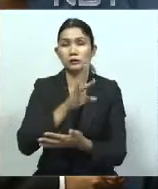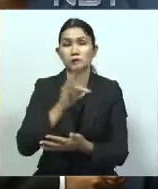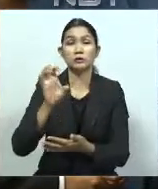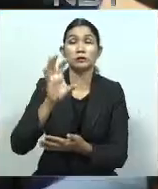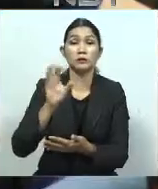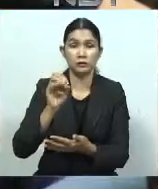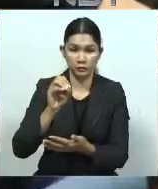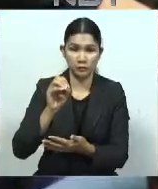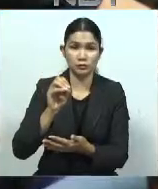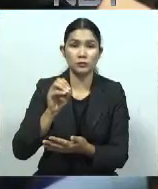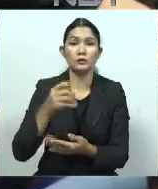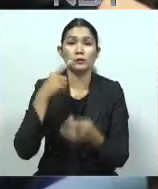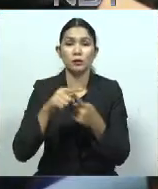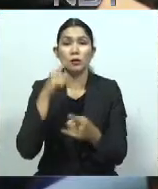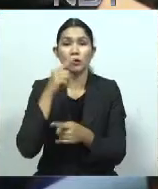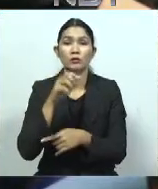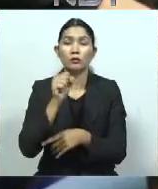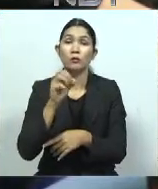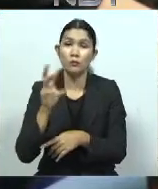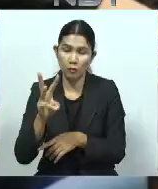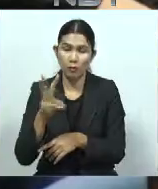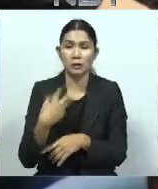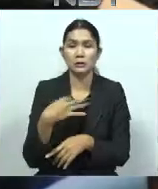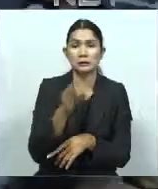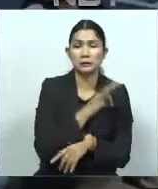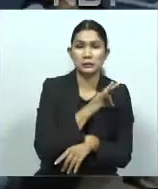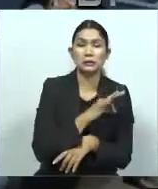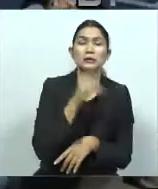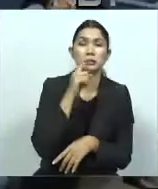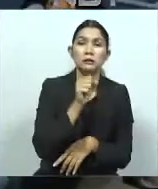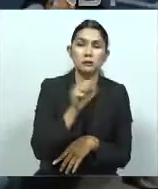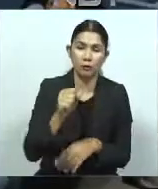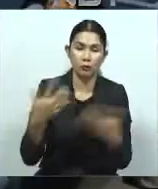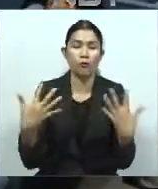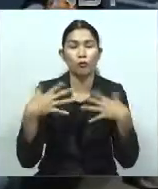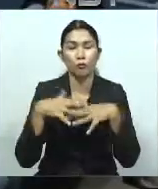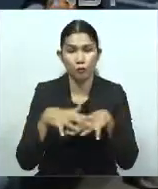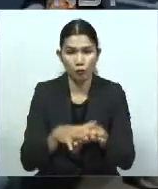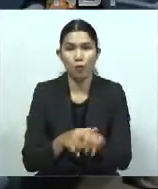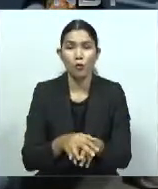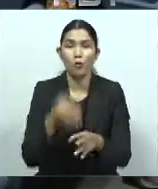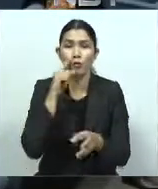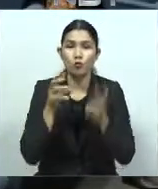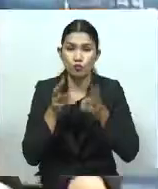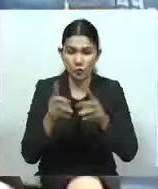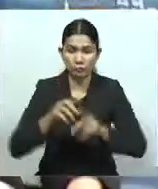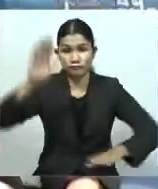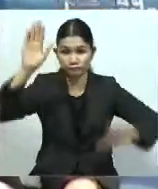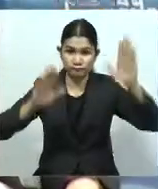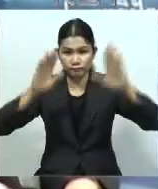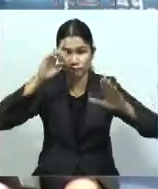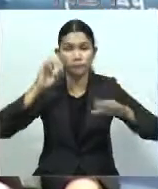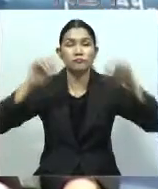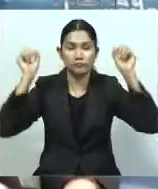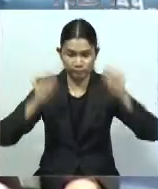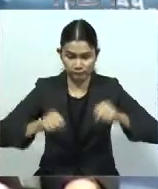นะครับอย่างที่บอกไปวุฒิสภาแล้วก็สมาชิกสภาผู้แทนราษฎรร่วมกันใช้วิธีการขานชื่อลงมติทีละ